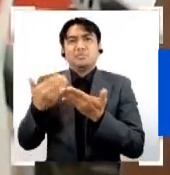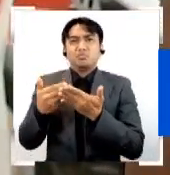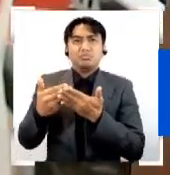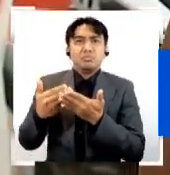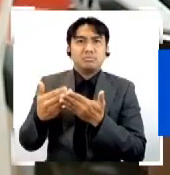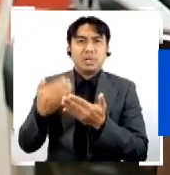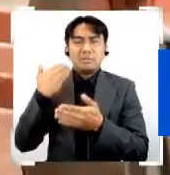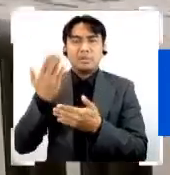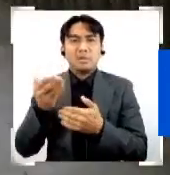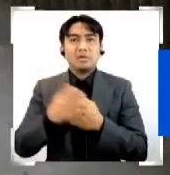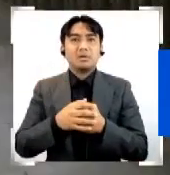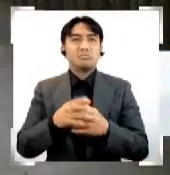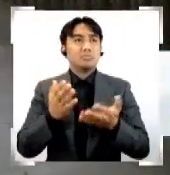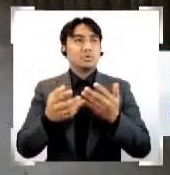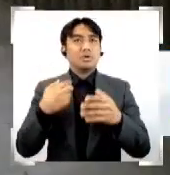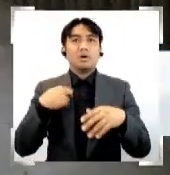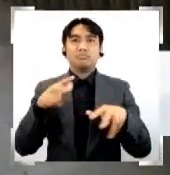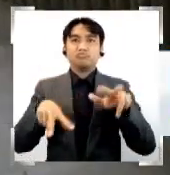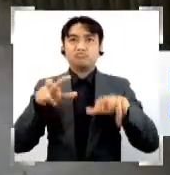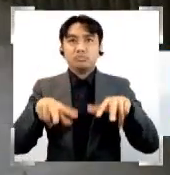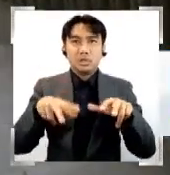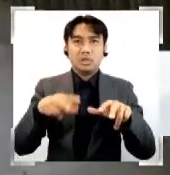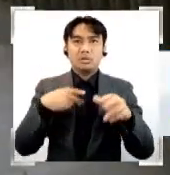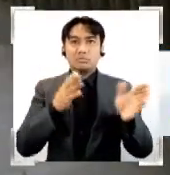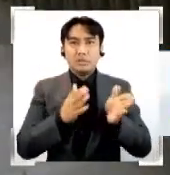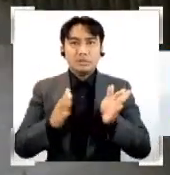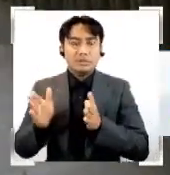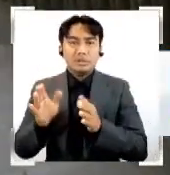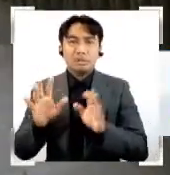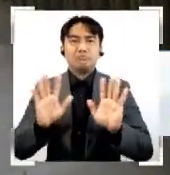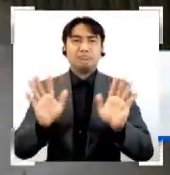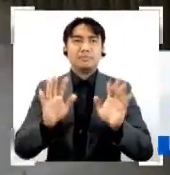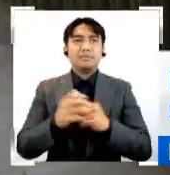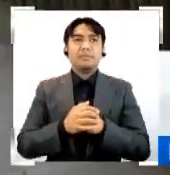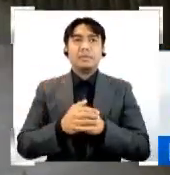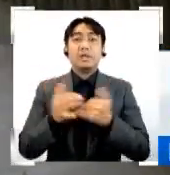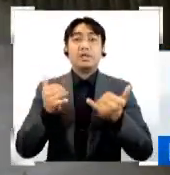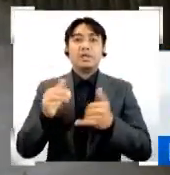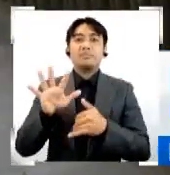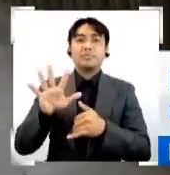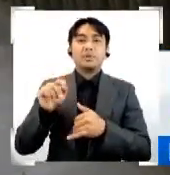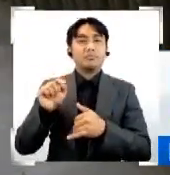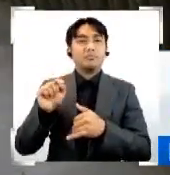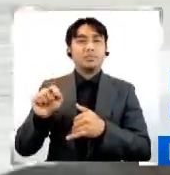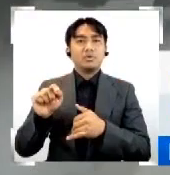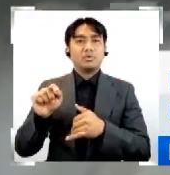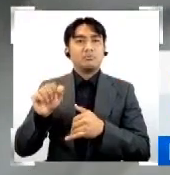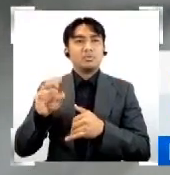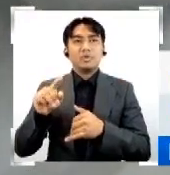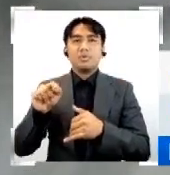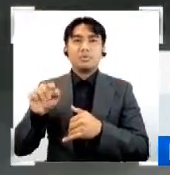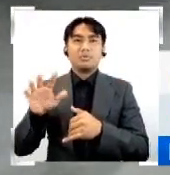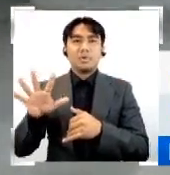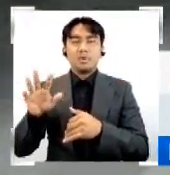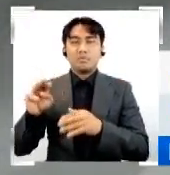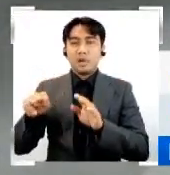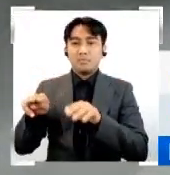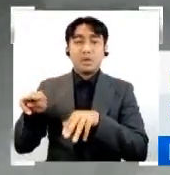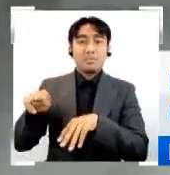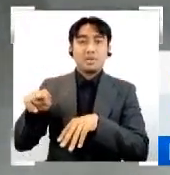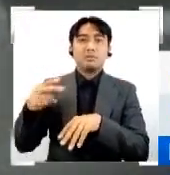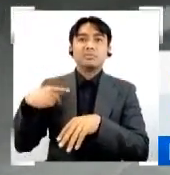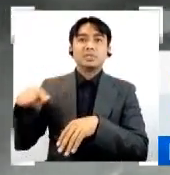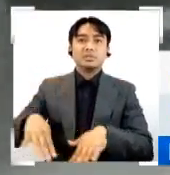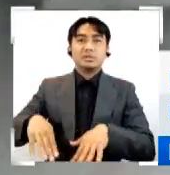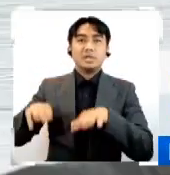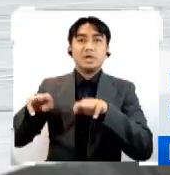po mag-aasikaso. Sa ngayon, 15.5 meters ang pinakamataas na inabot ng Marikina River. Hindi pa yan dahil sa lakas ng ulan